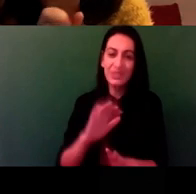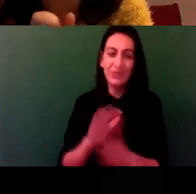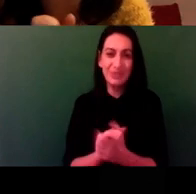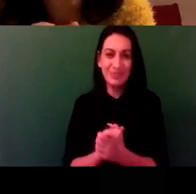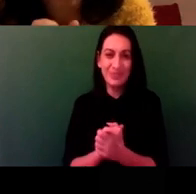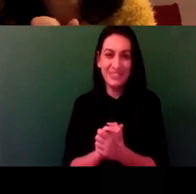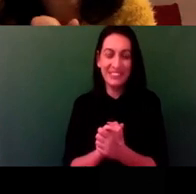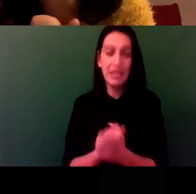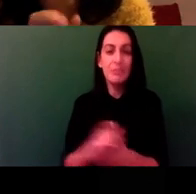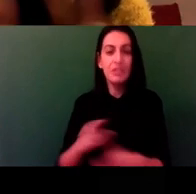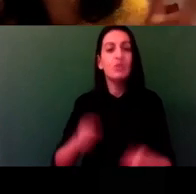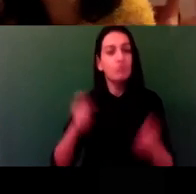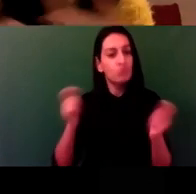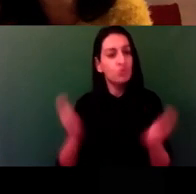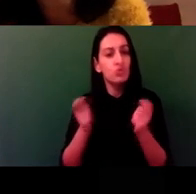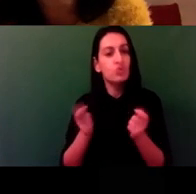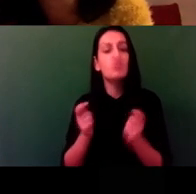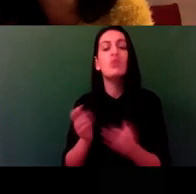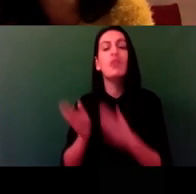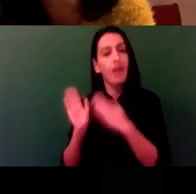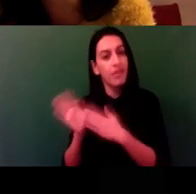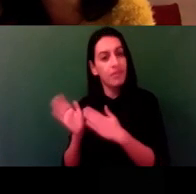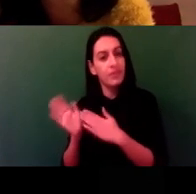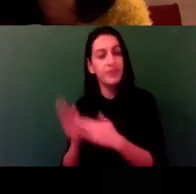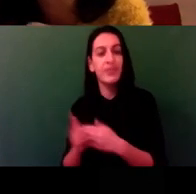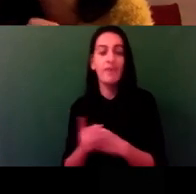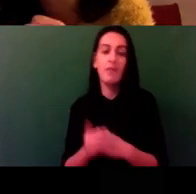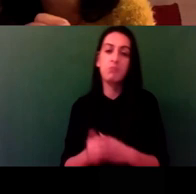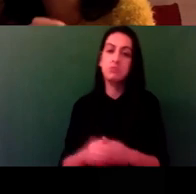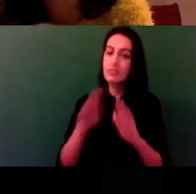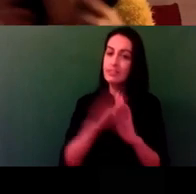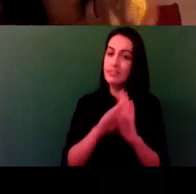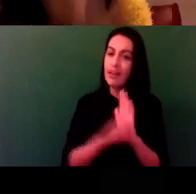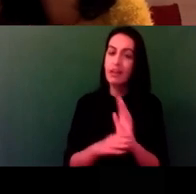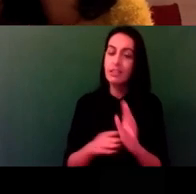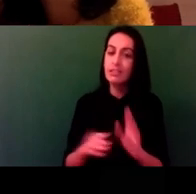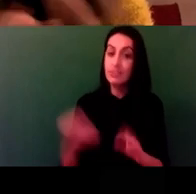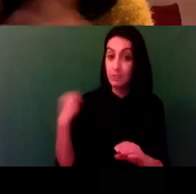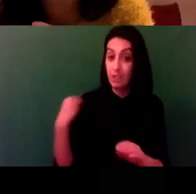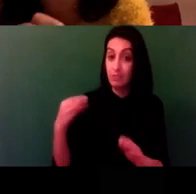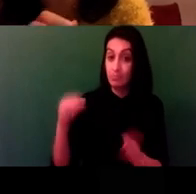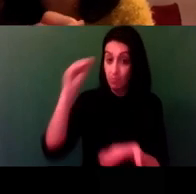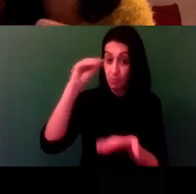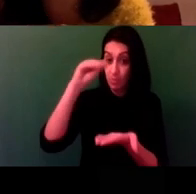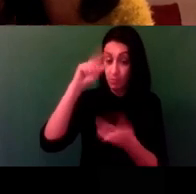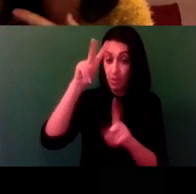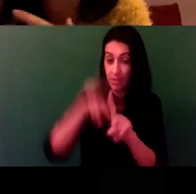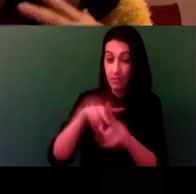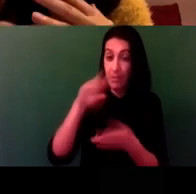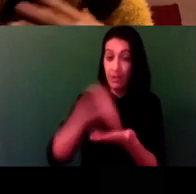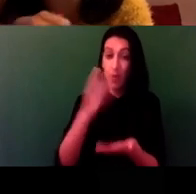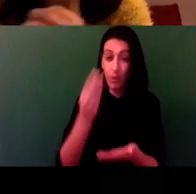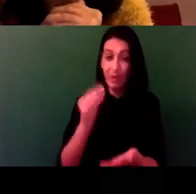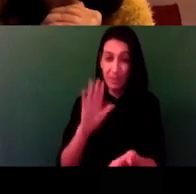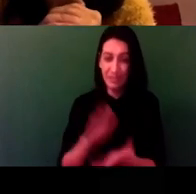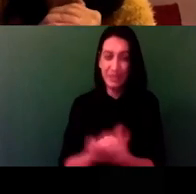tekrar çalışıp bir ilkeler bütünü gerçekten oluşturabilir miyiz? Bu tartışmalara bir katkı sunabilir miyiz diye üzerine tekrar